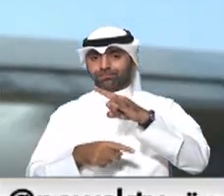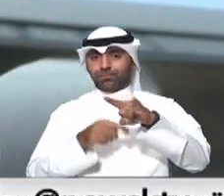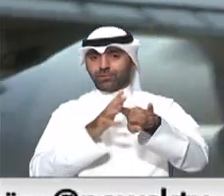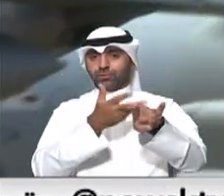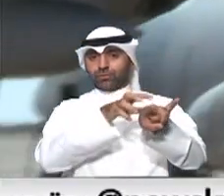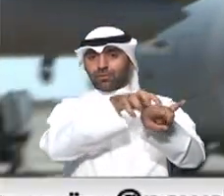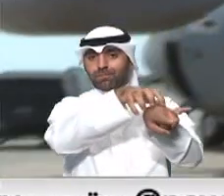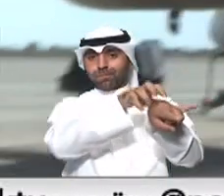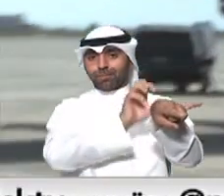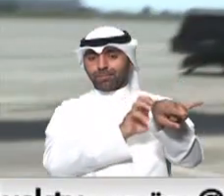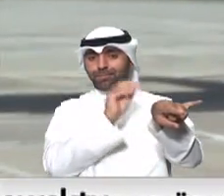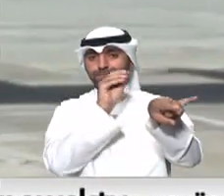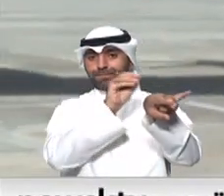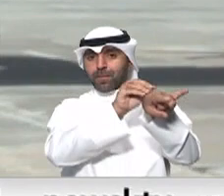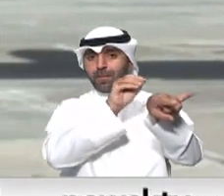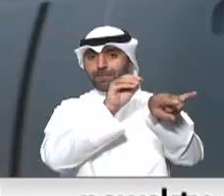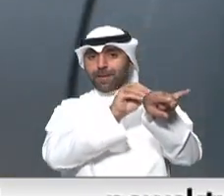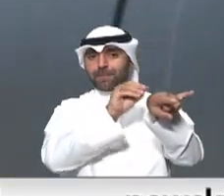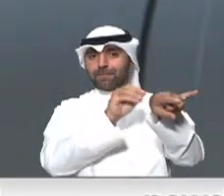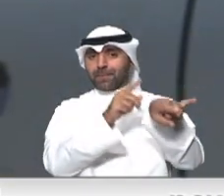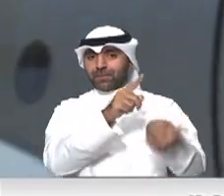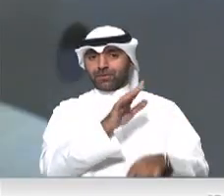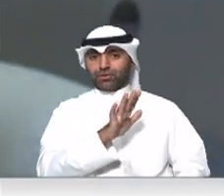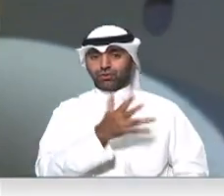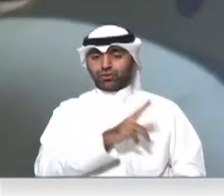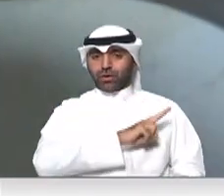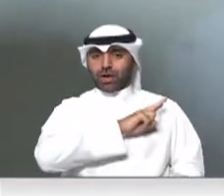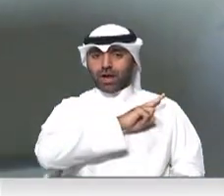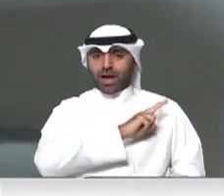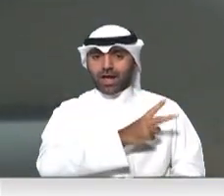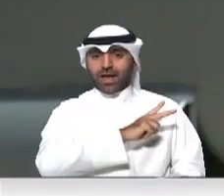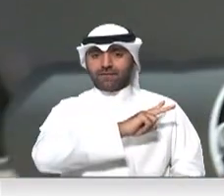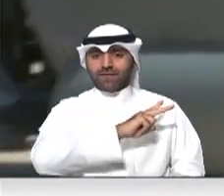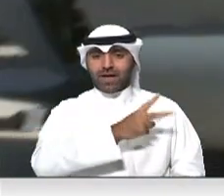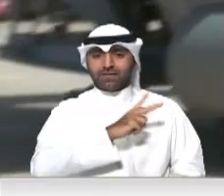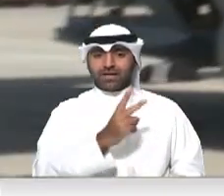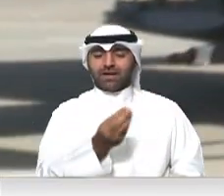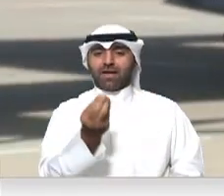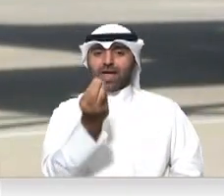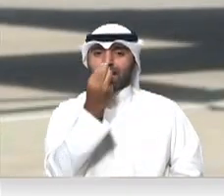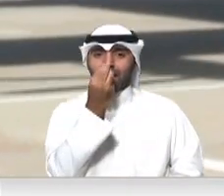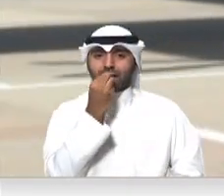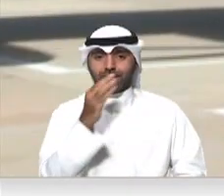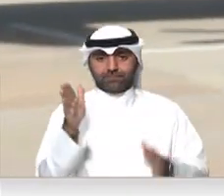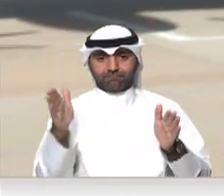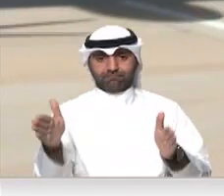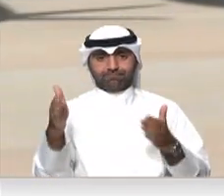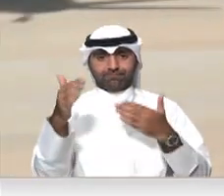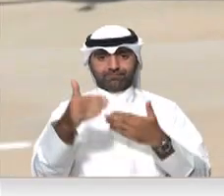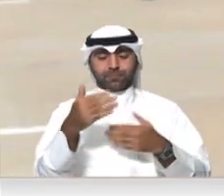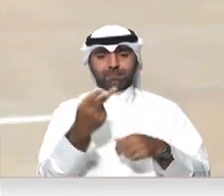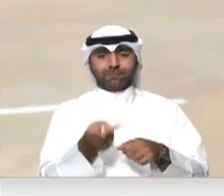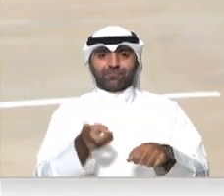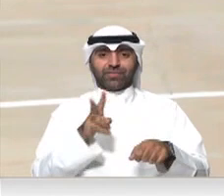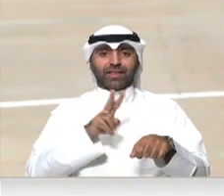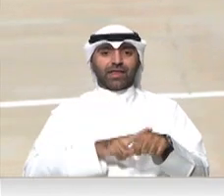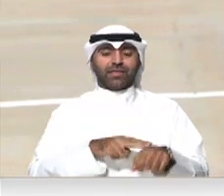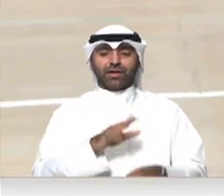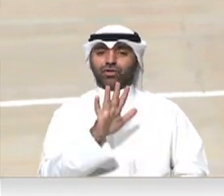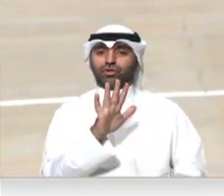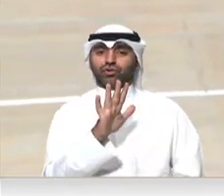يد العون والخير لكل الأشقاء العرب ترسيخا للإنسانية التي تعبر الحدود الجغرافية إيمانا